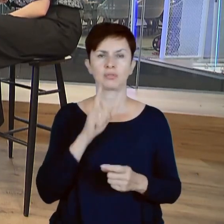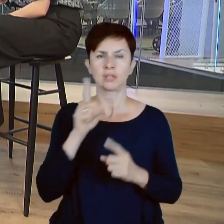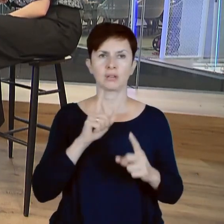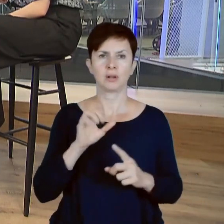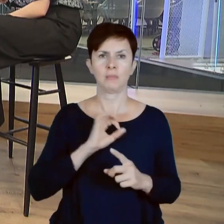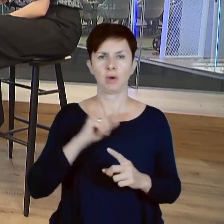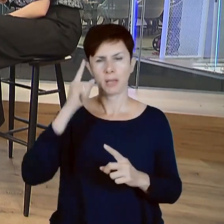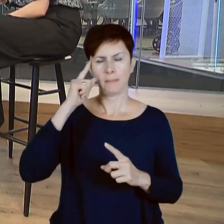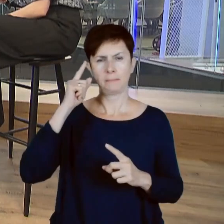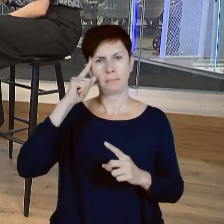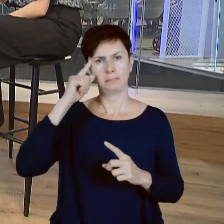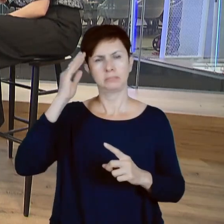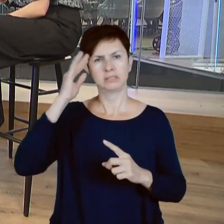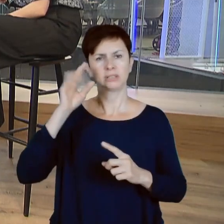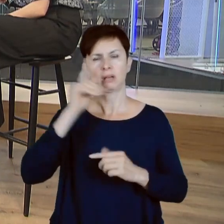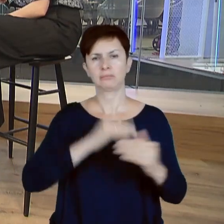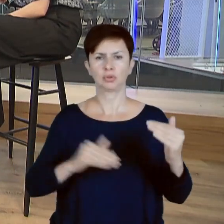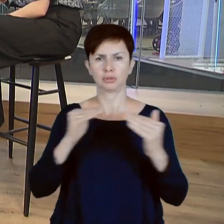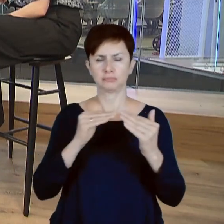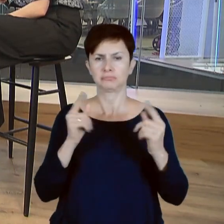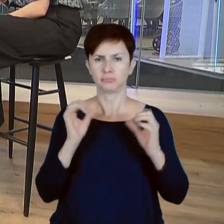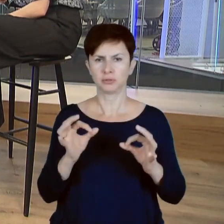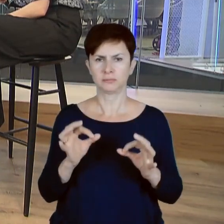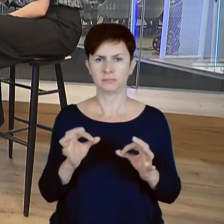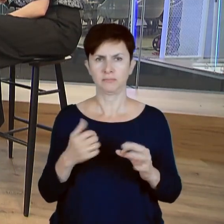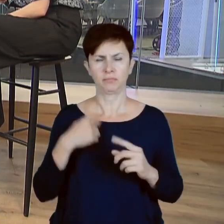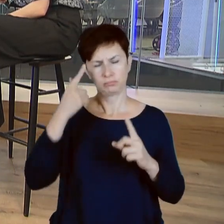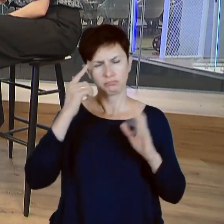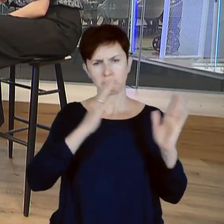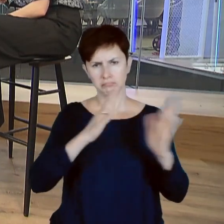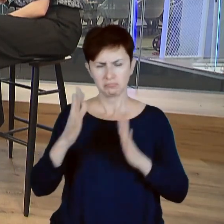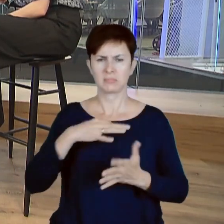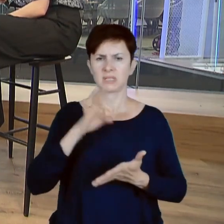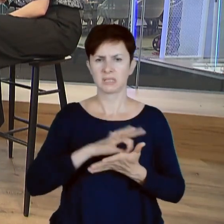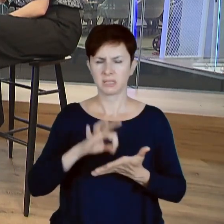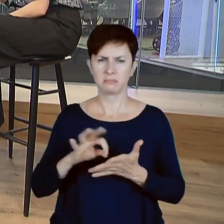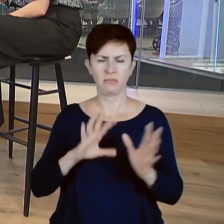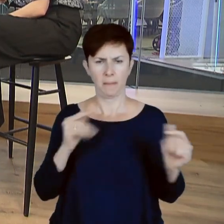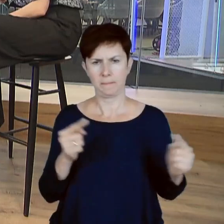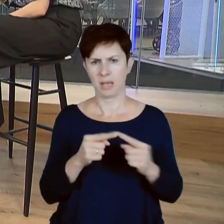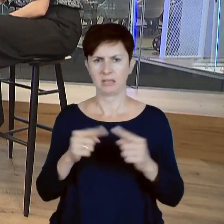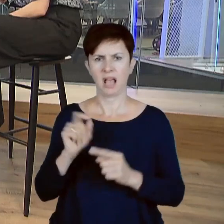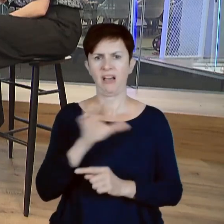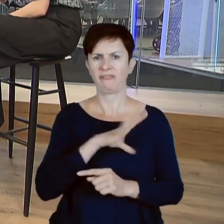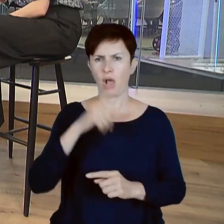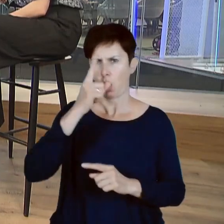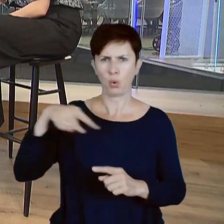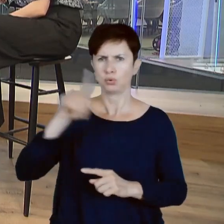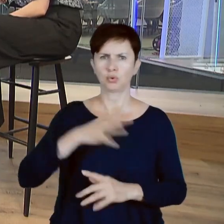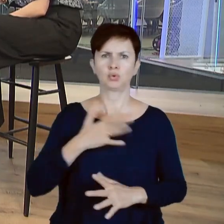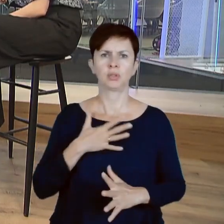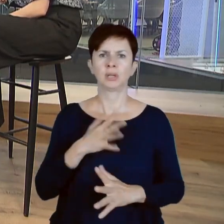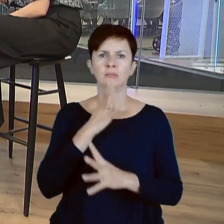nich przystosowany. Jestem dosyć poukładany, systematycznie mi pasuje, ale dla wielu ludzi to jest jakiś kaftan i